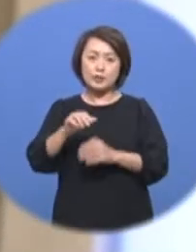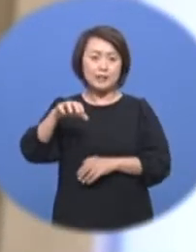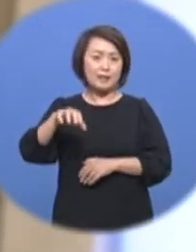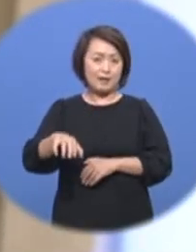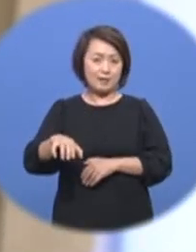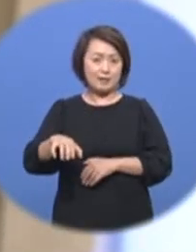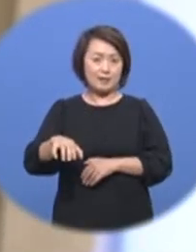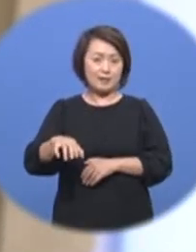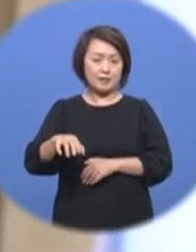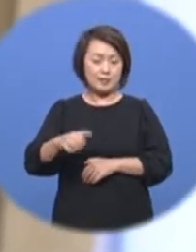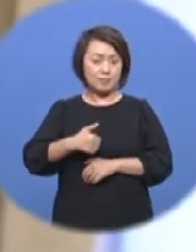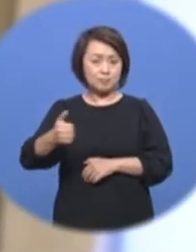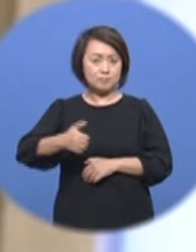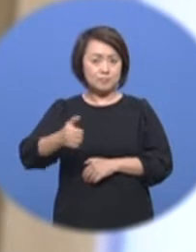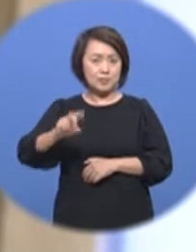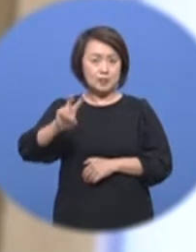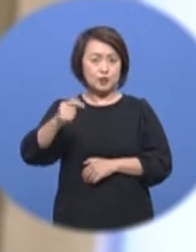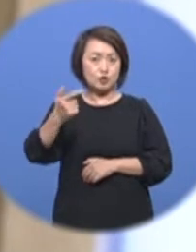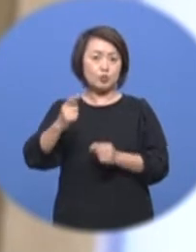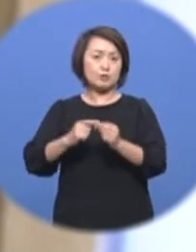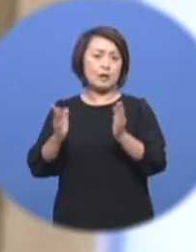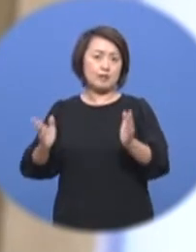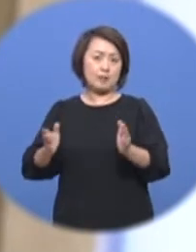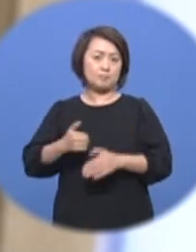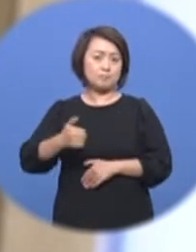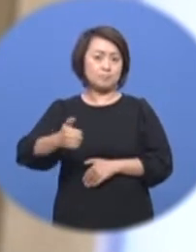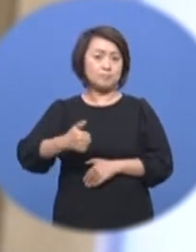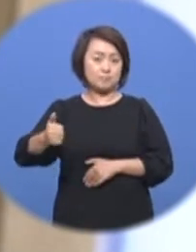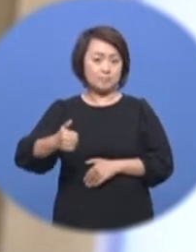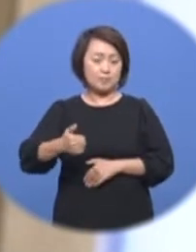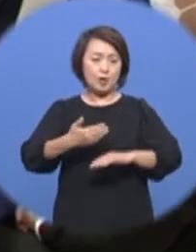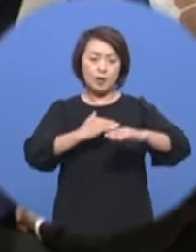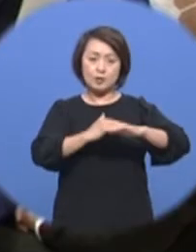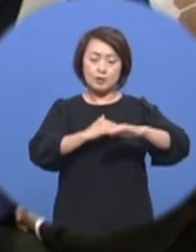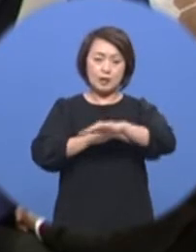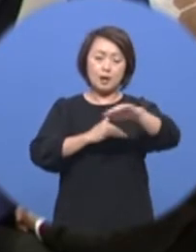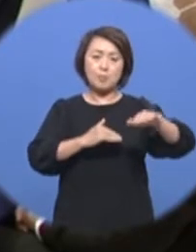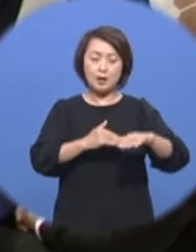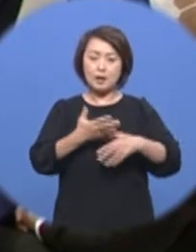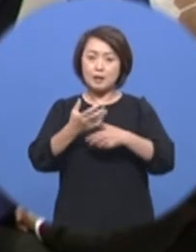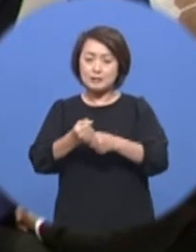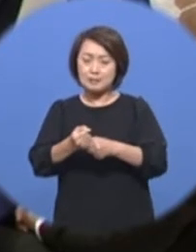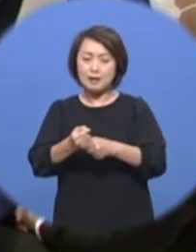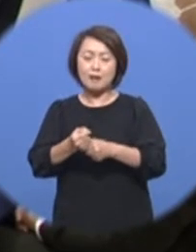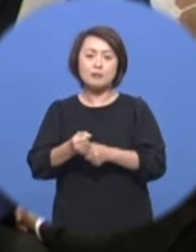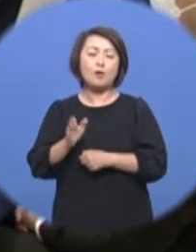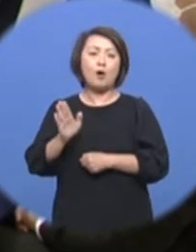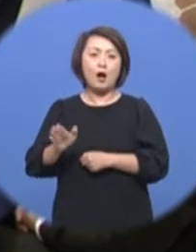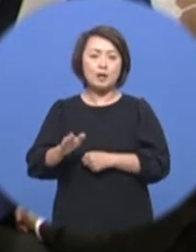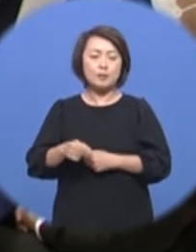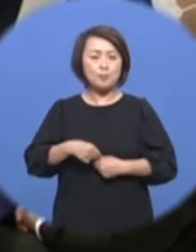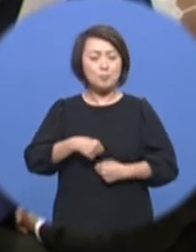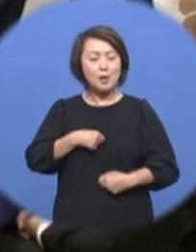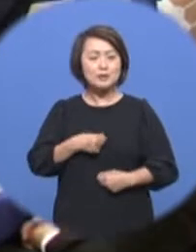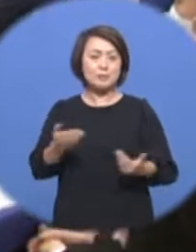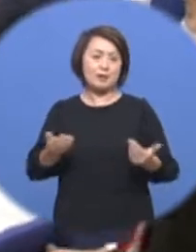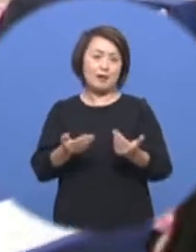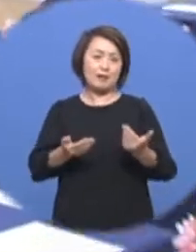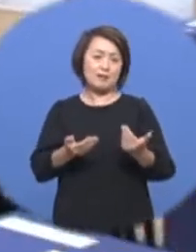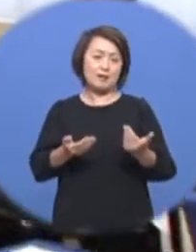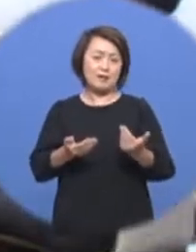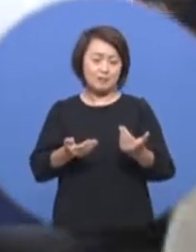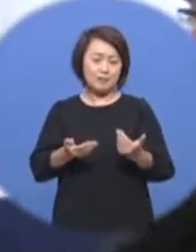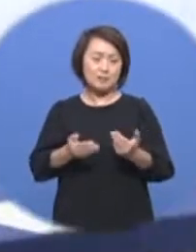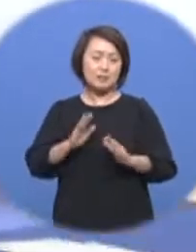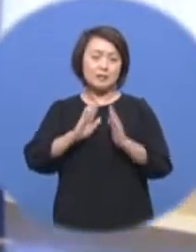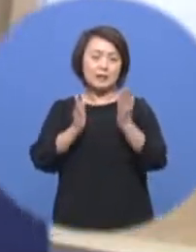園に26年間勤務し、同僚から信頼を集める真面目な勤務態度などが評価されました。